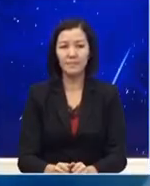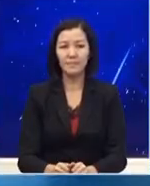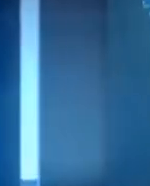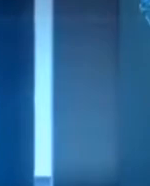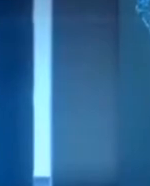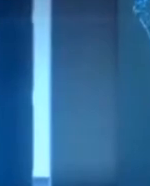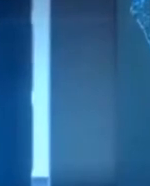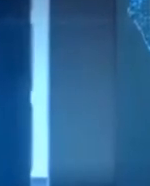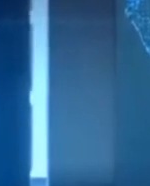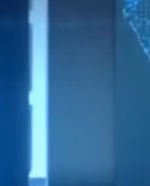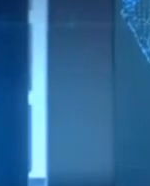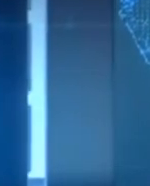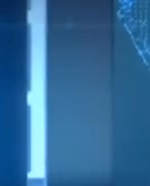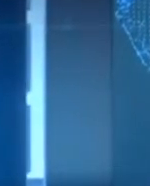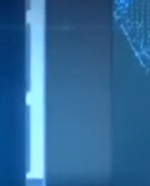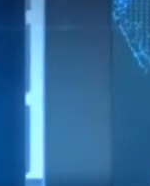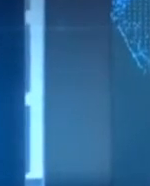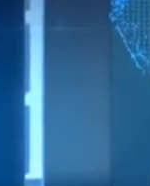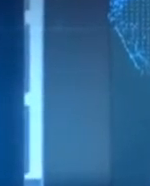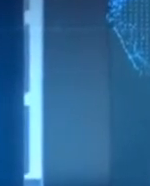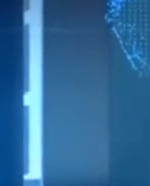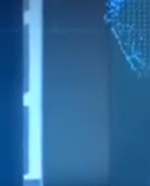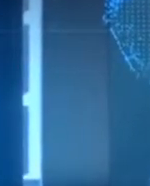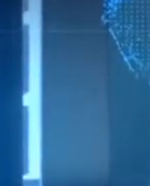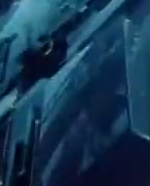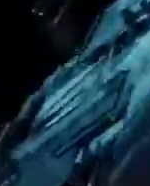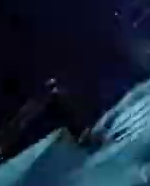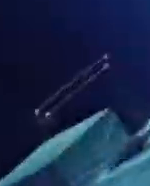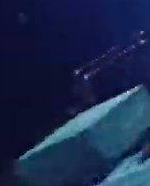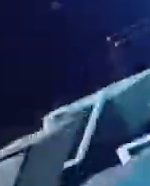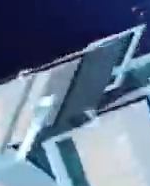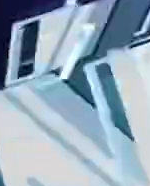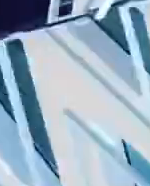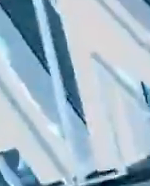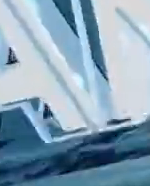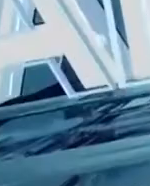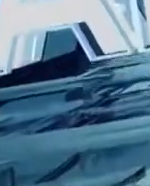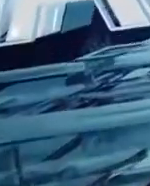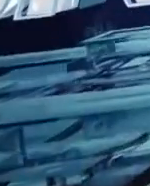телеарнасы, Талдықорған.